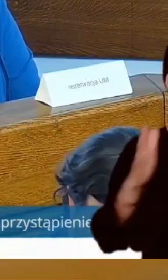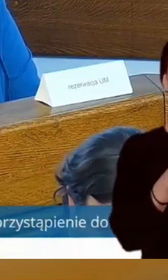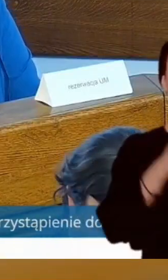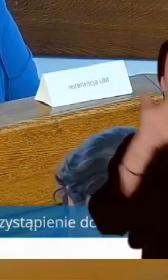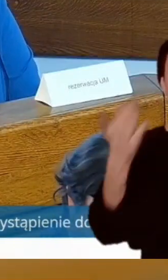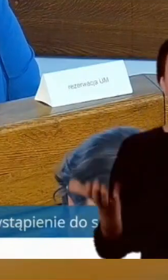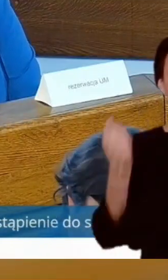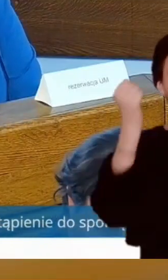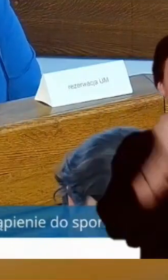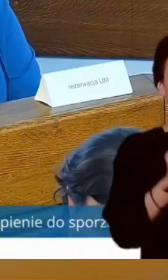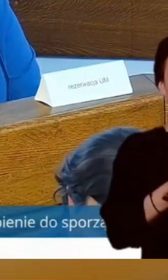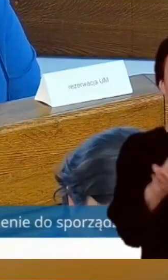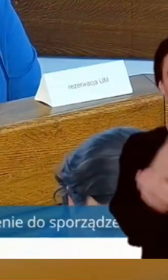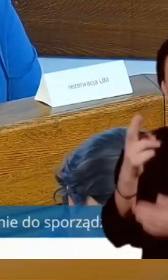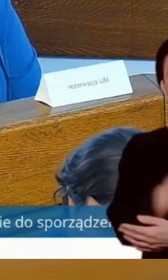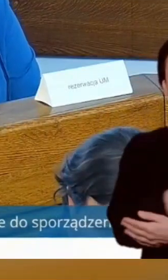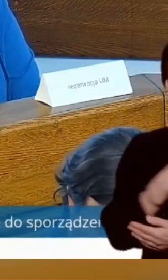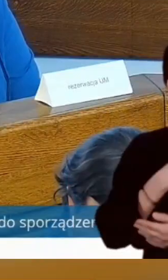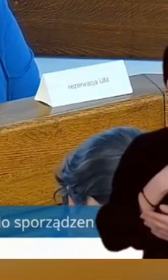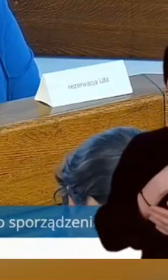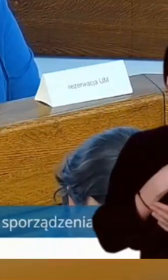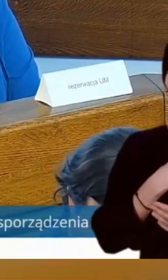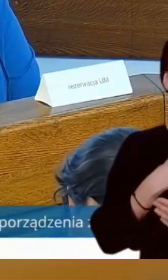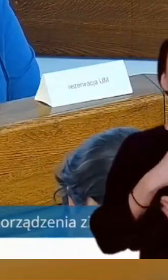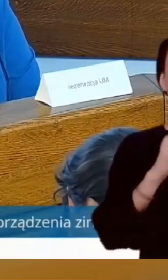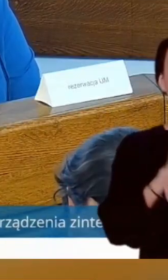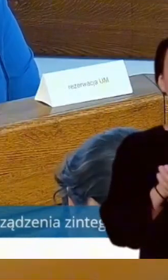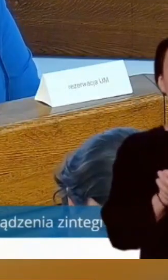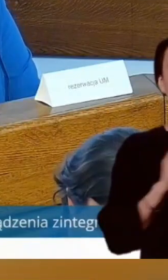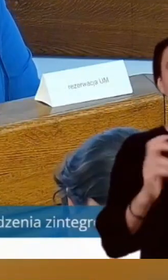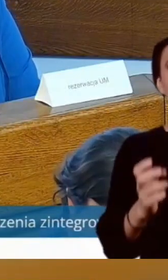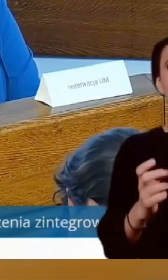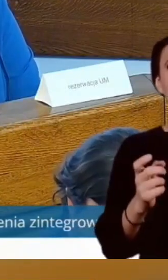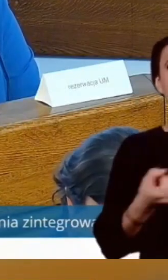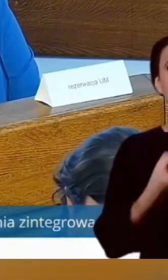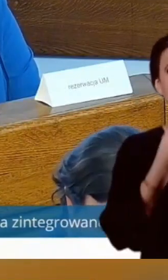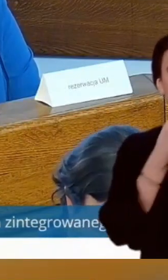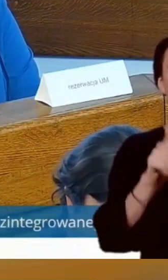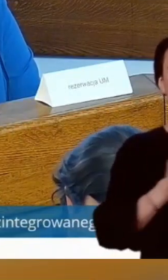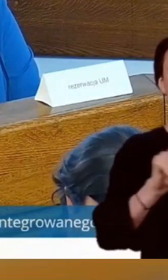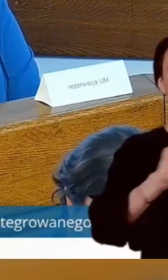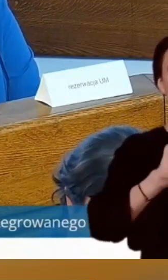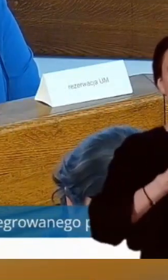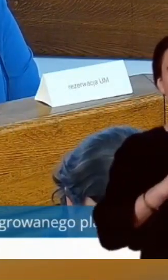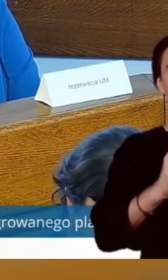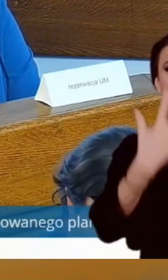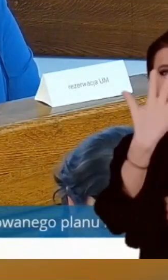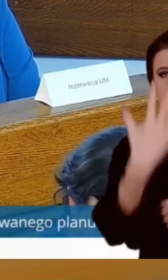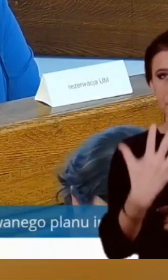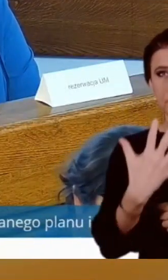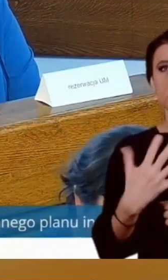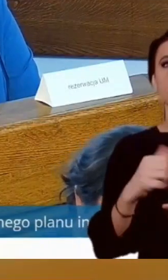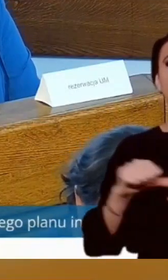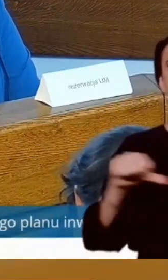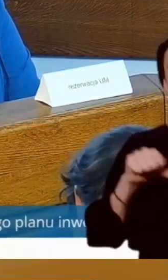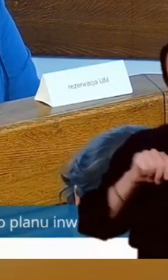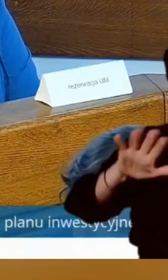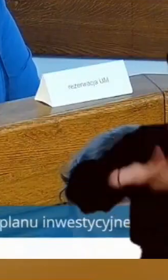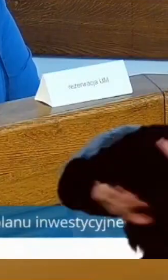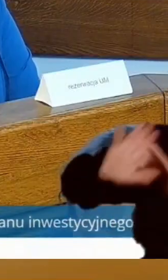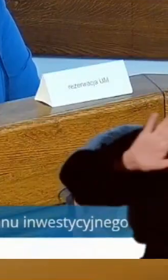Artykuł 5 Konstytucji Rzeczpospolitej Polskiej głosi, że Rzeczpospolita Polska zapewnia ochronę środowiska.